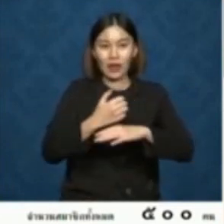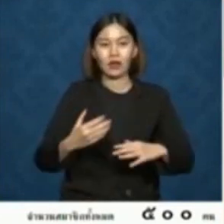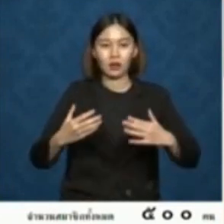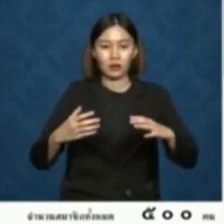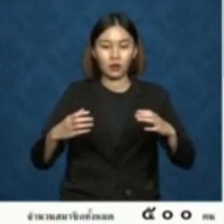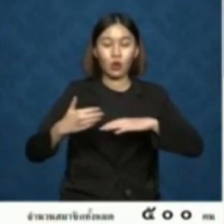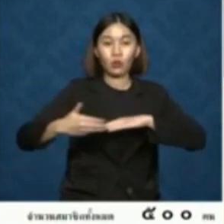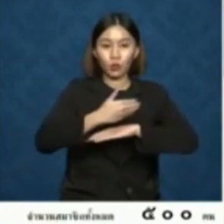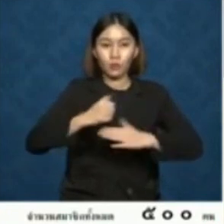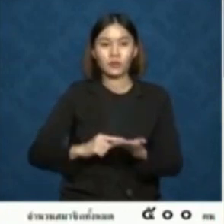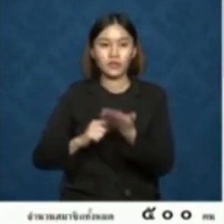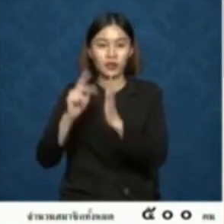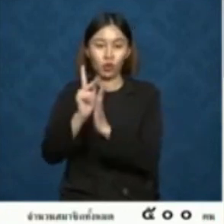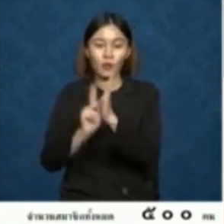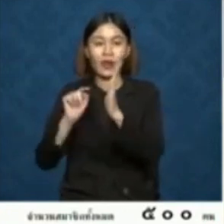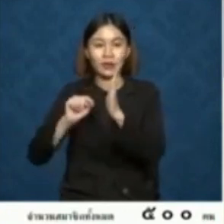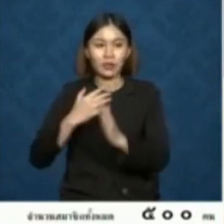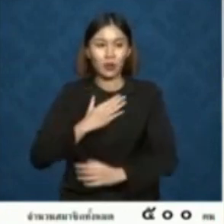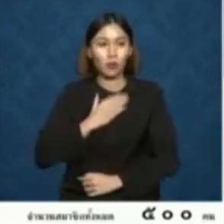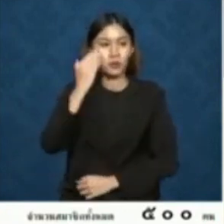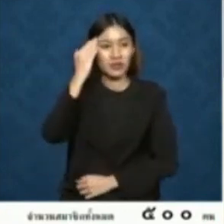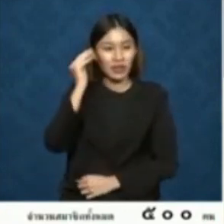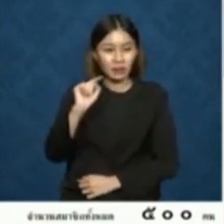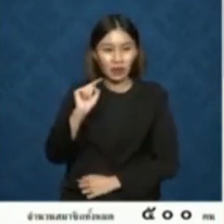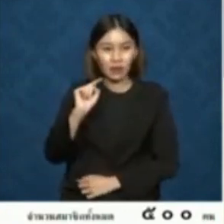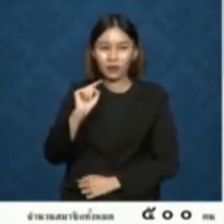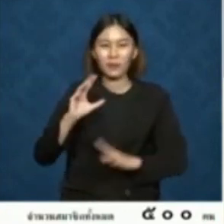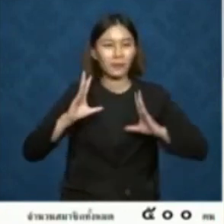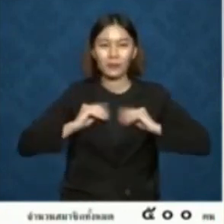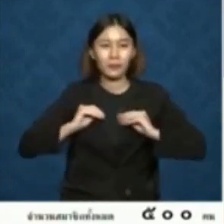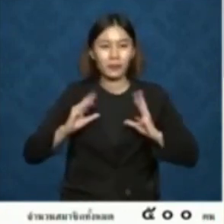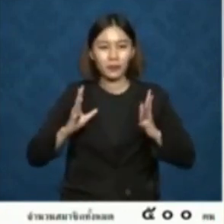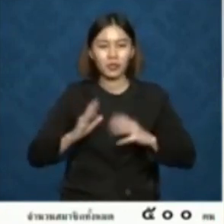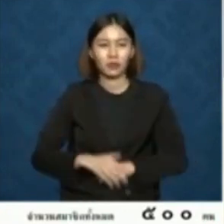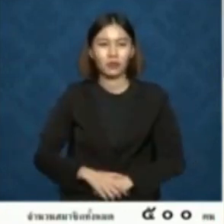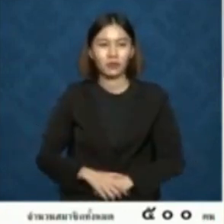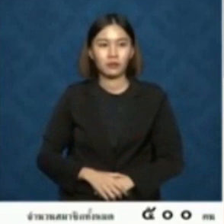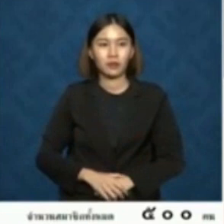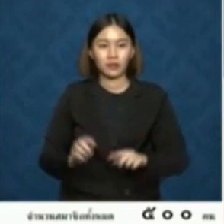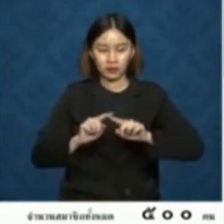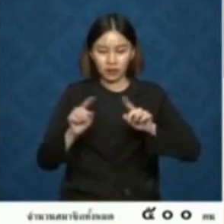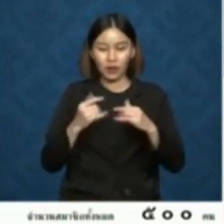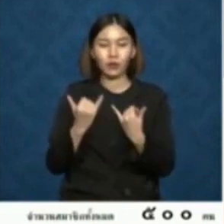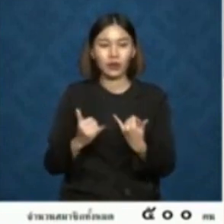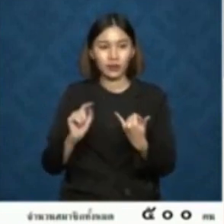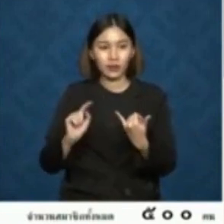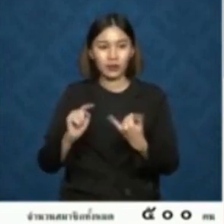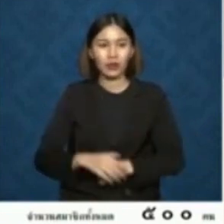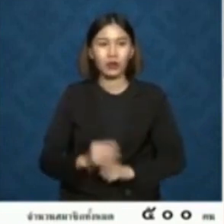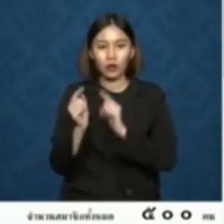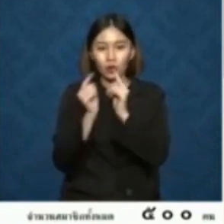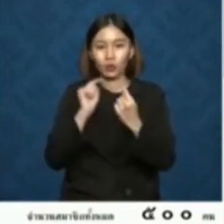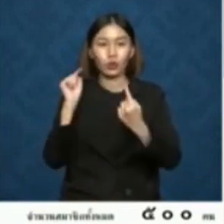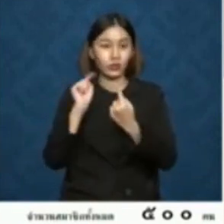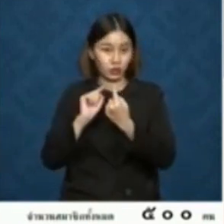ฉบับนี้แล้วผมก็เพิ่งมาทราบซึ่งเราเองก็ไม่เห็นด้วยนะครับแต่วันนี้ได้คุย